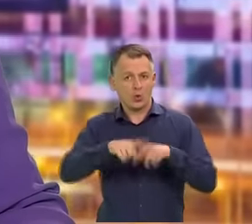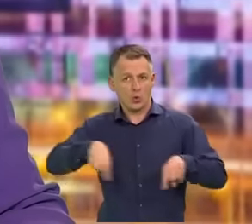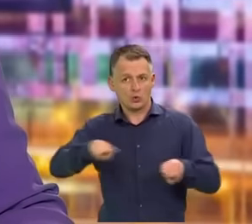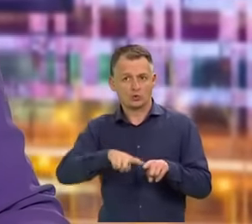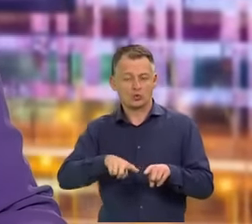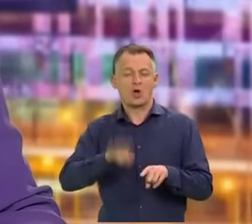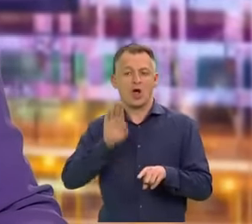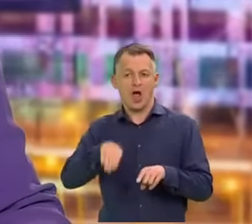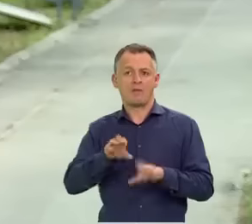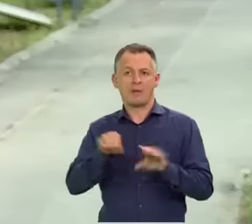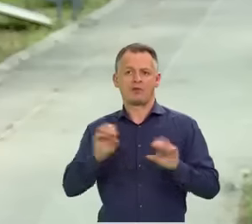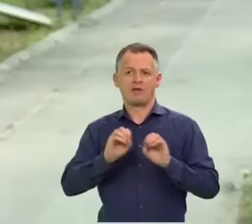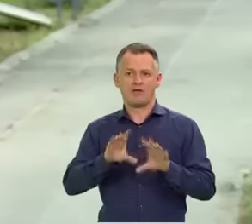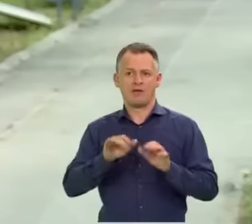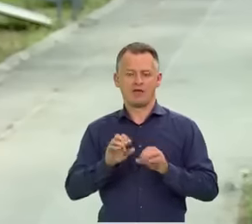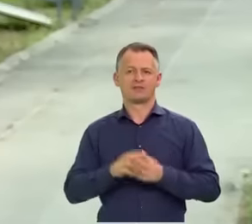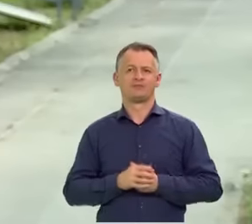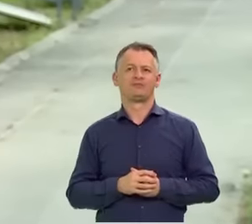te ascultăm.